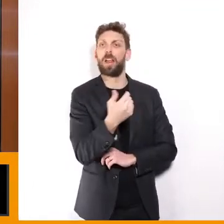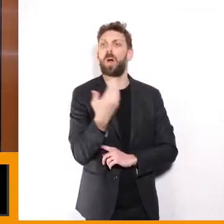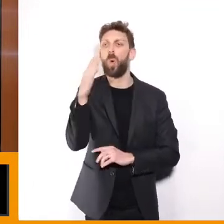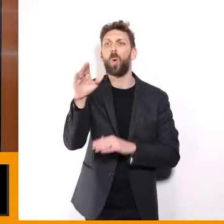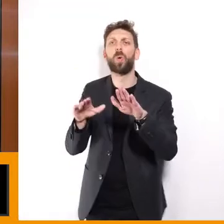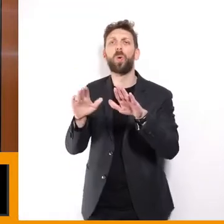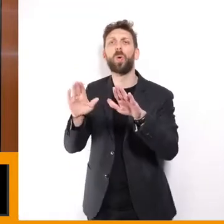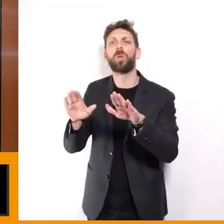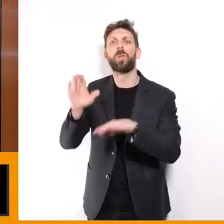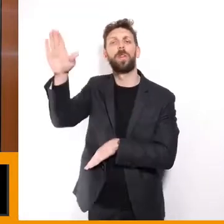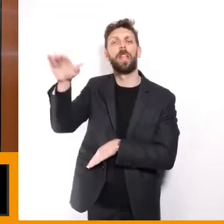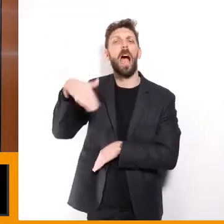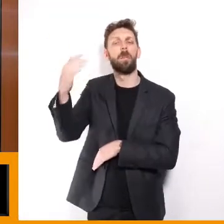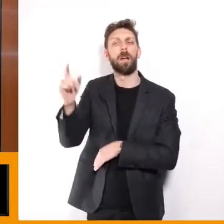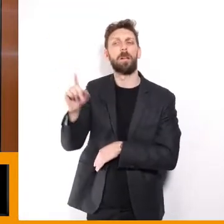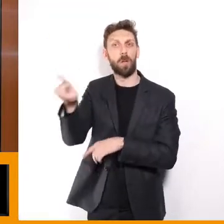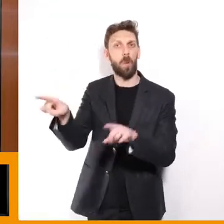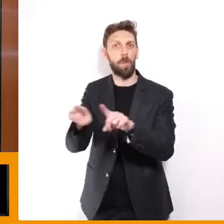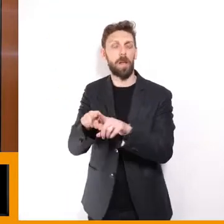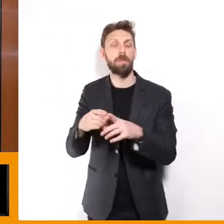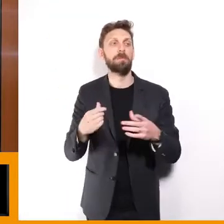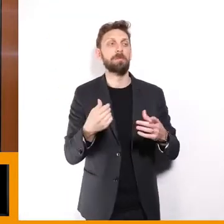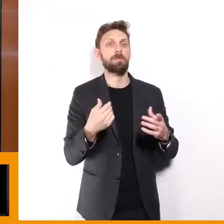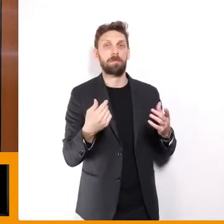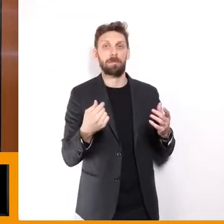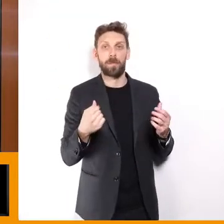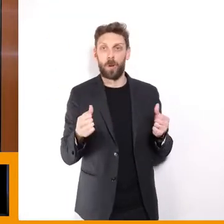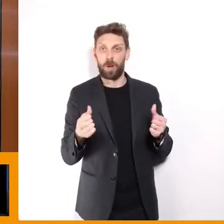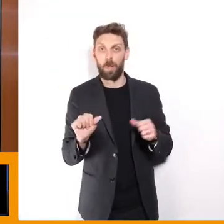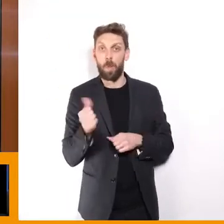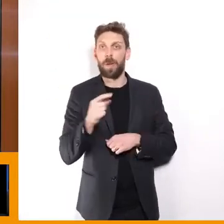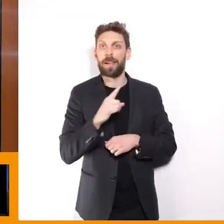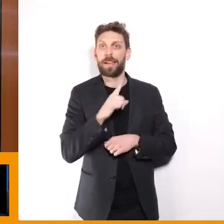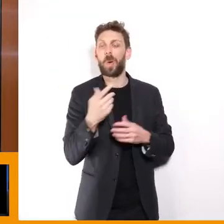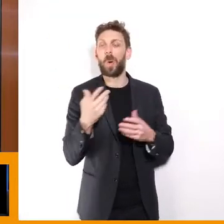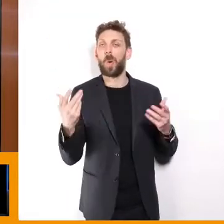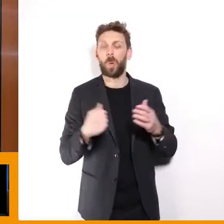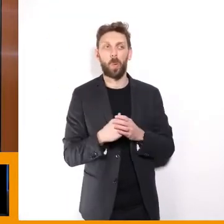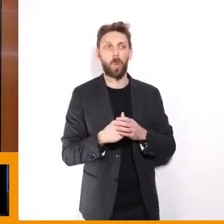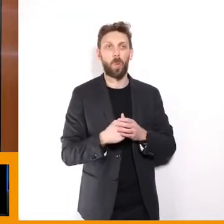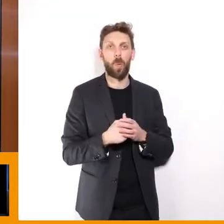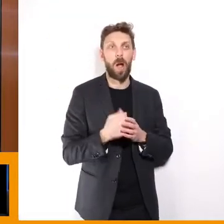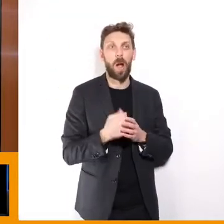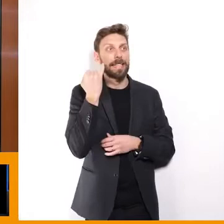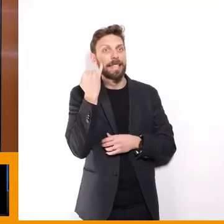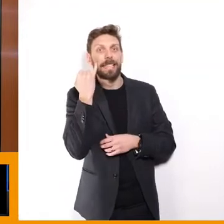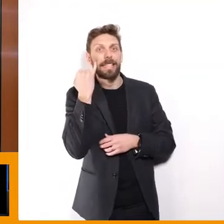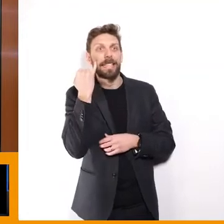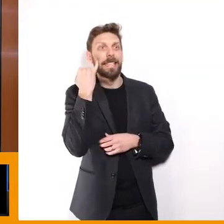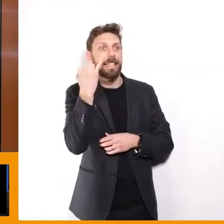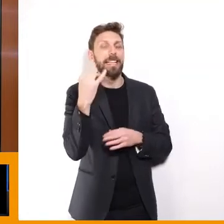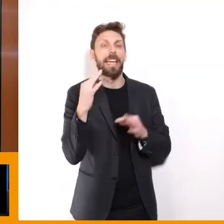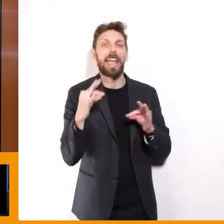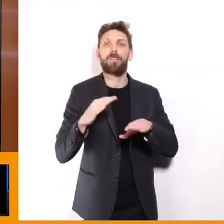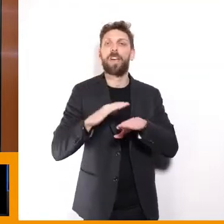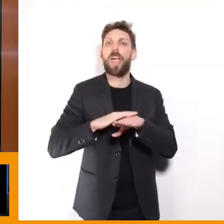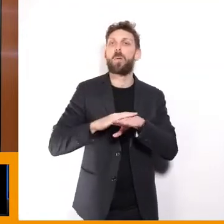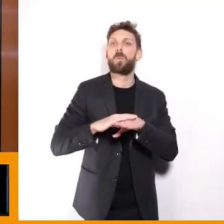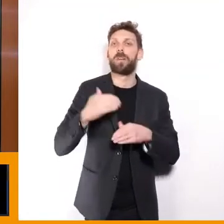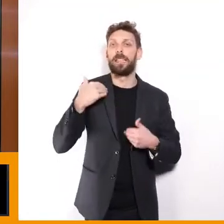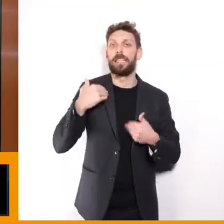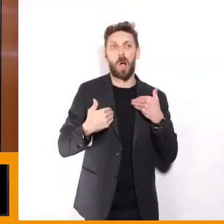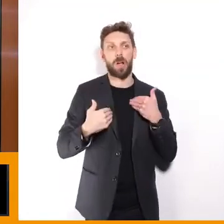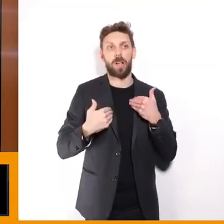c'est de nous résumer ou de nous présenter, en tous les cas, son ambition en matière de politique du handicap pour les